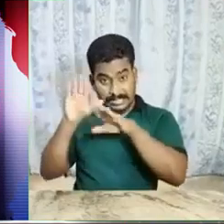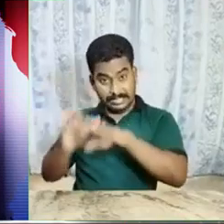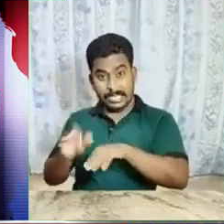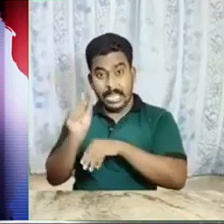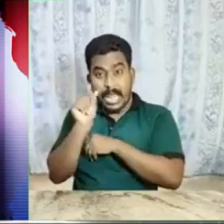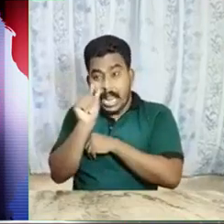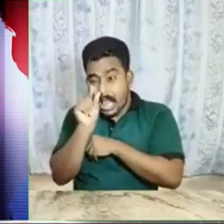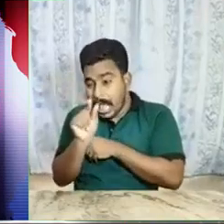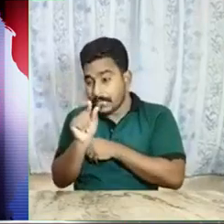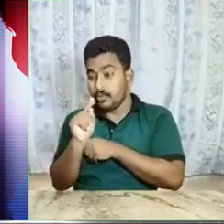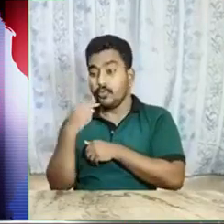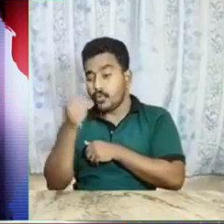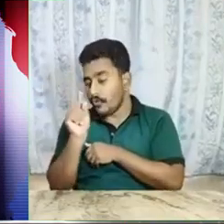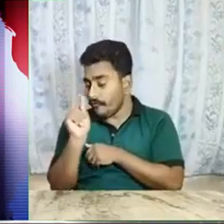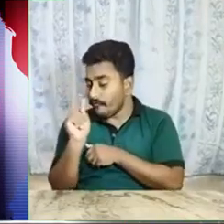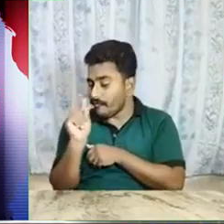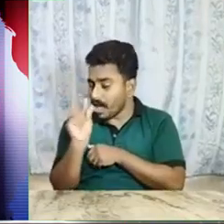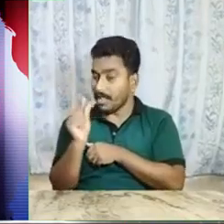ലഭ്യമാക്കിയിട്ടില്ല.